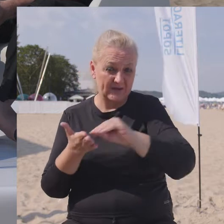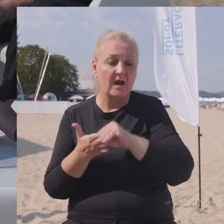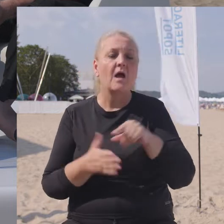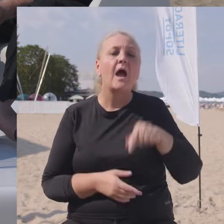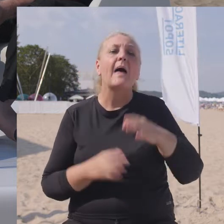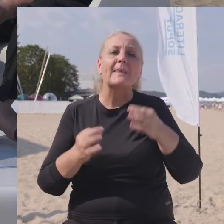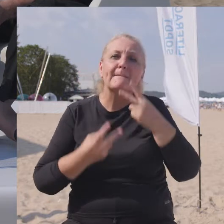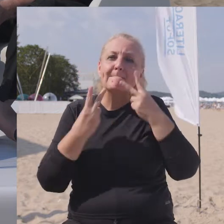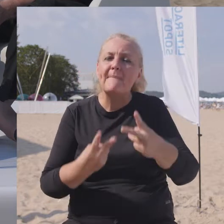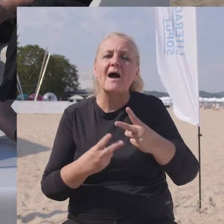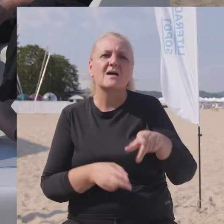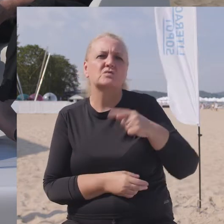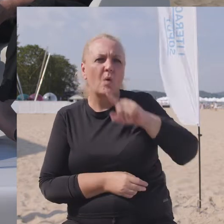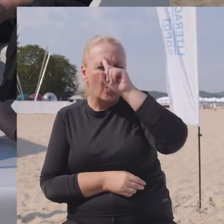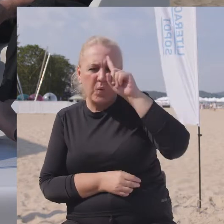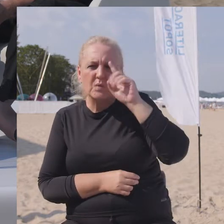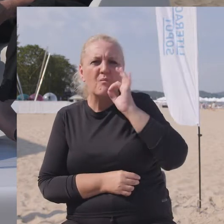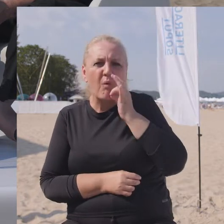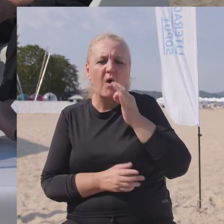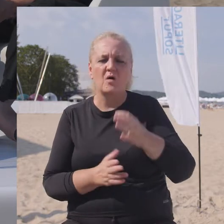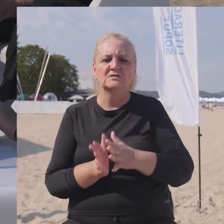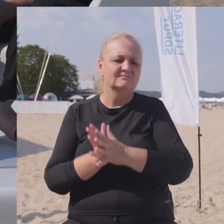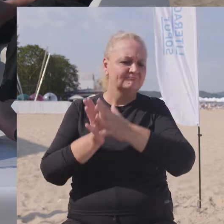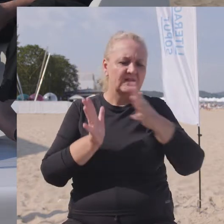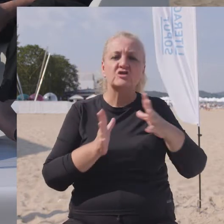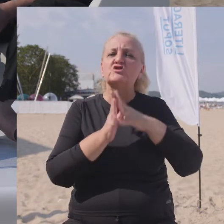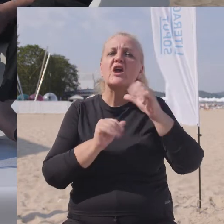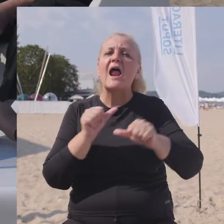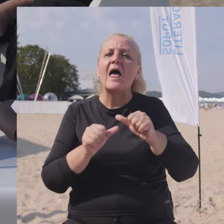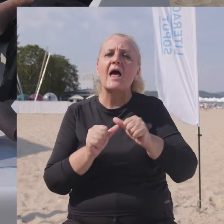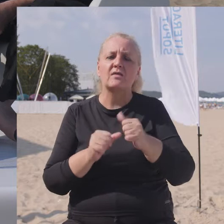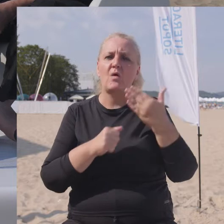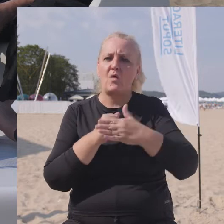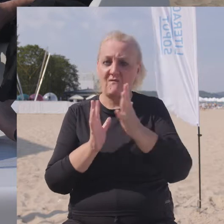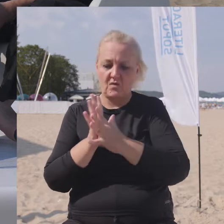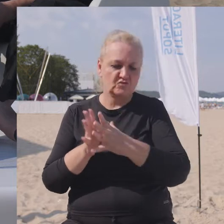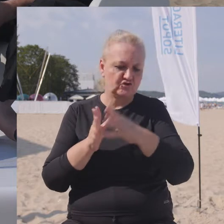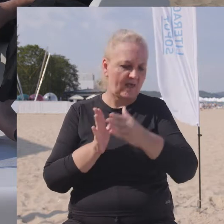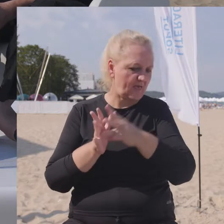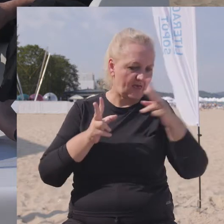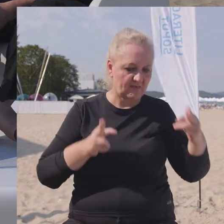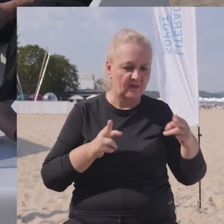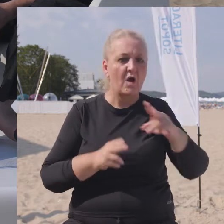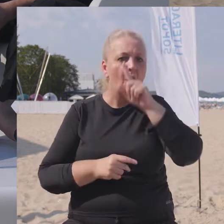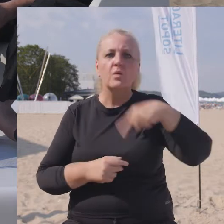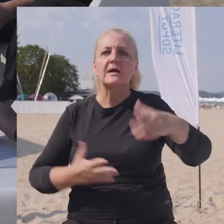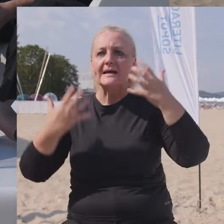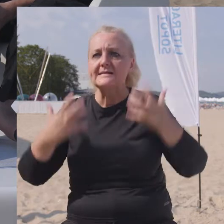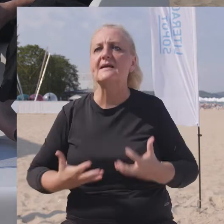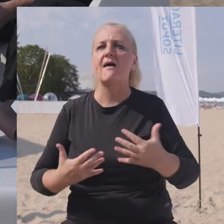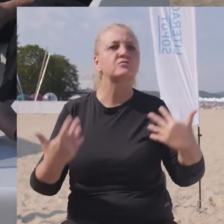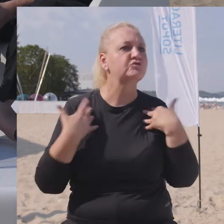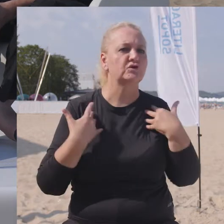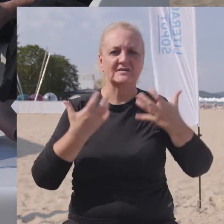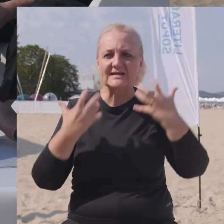dekadę po końcu wojny, młodych ludzi szczególnie, którzy po prostu chcieli żyć i chcieli się bawić.